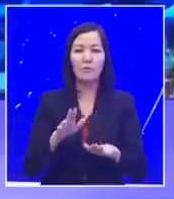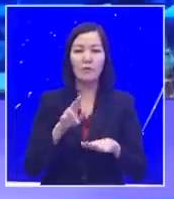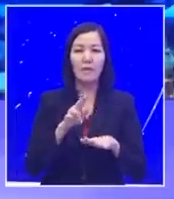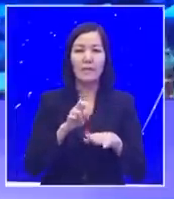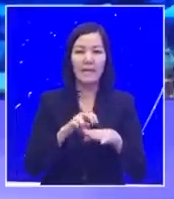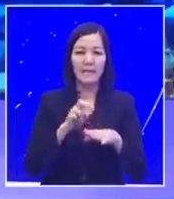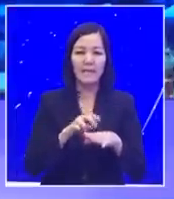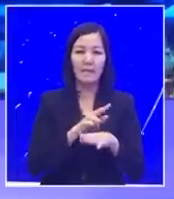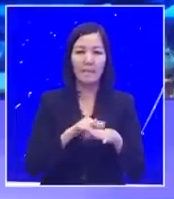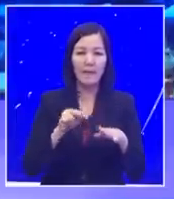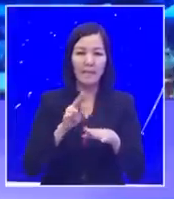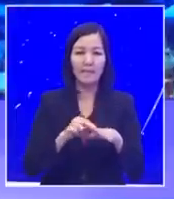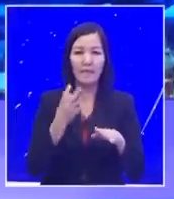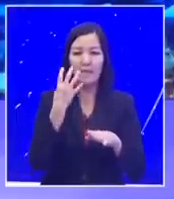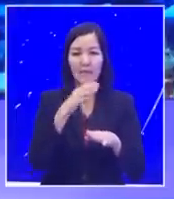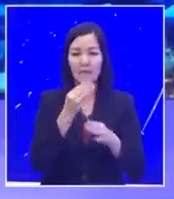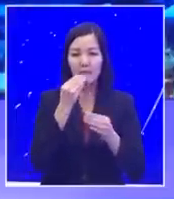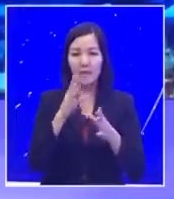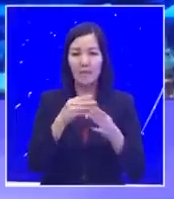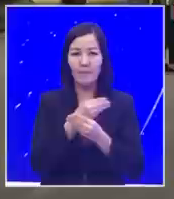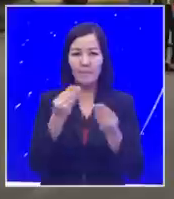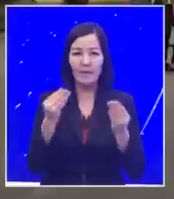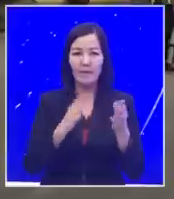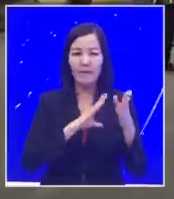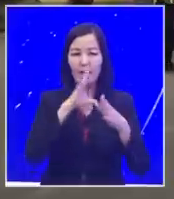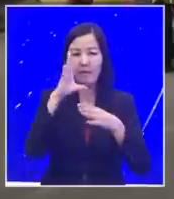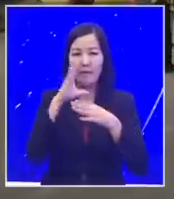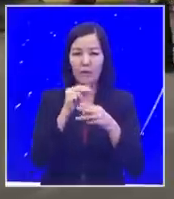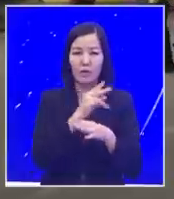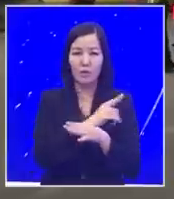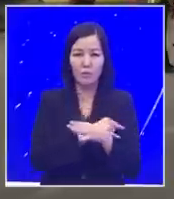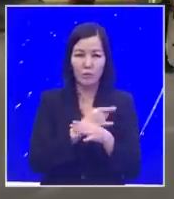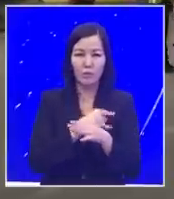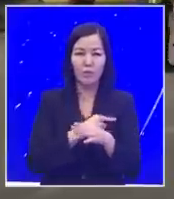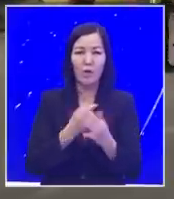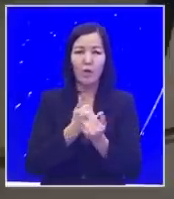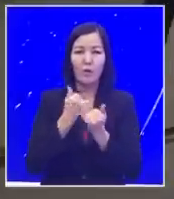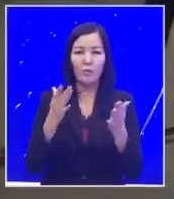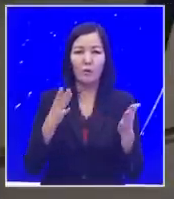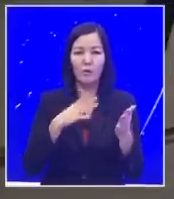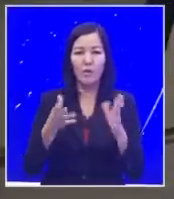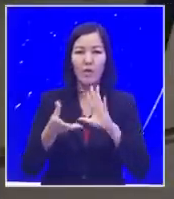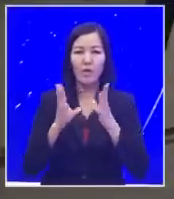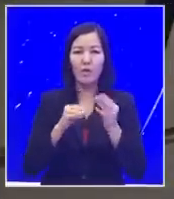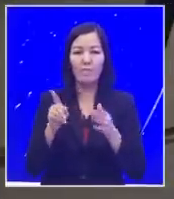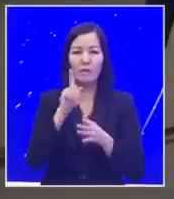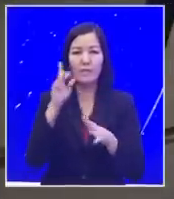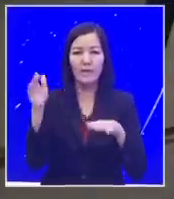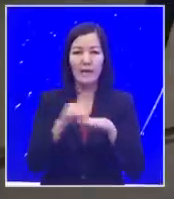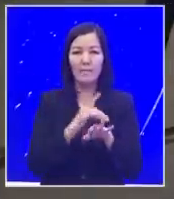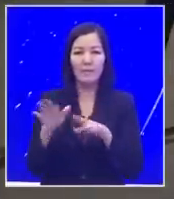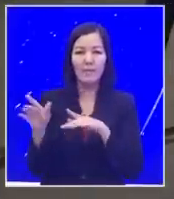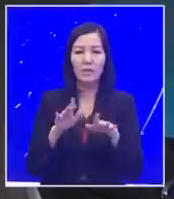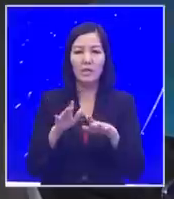полиция қызметкерлеріне ыстық ас таратты. Күн-түн кірпік қақпай күзетіп тұрғандарға осылайша құрмет көрсетті. Жалпы жастар мұндай